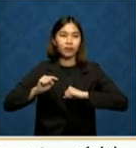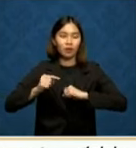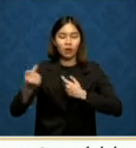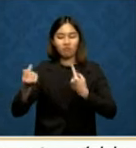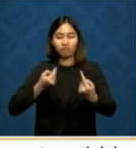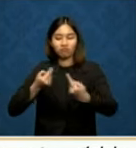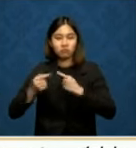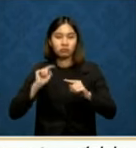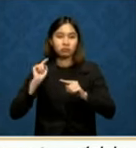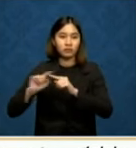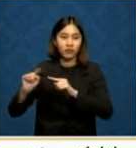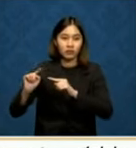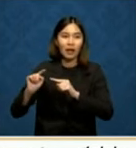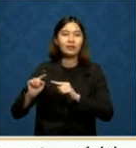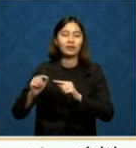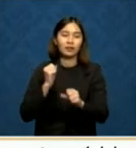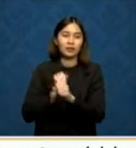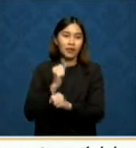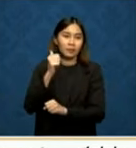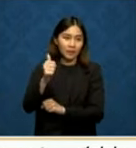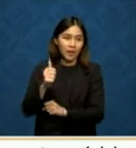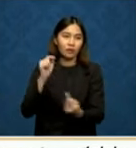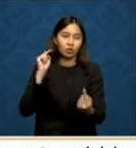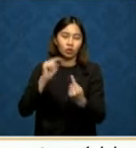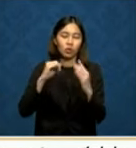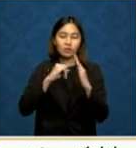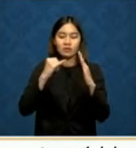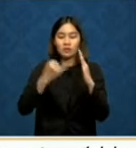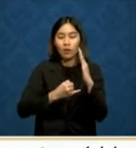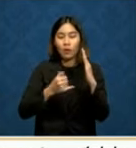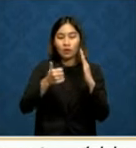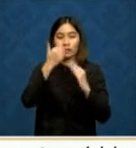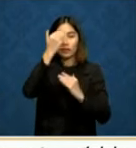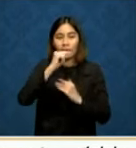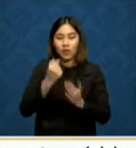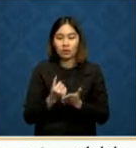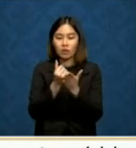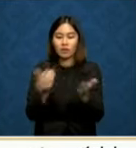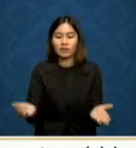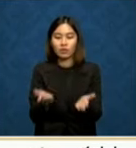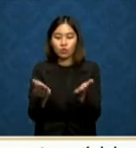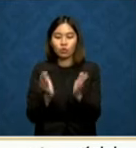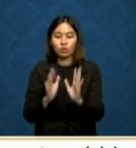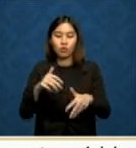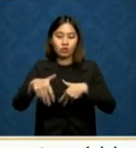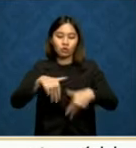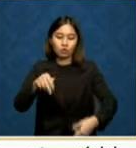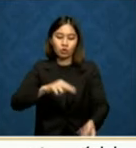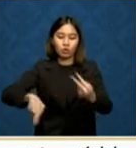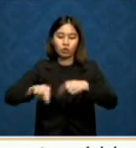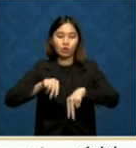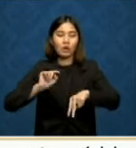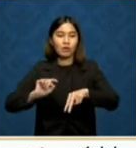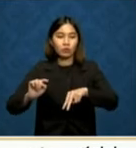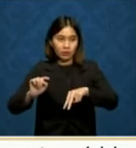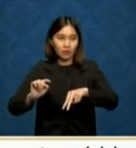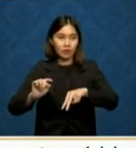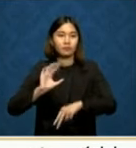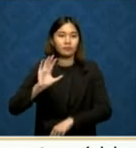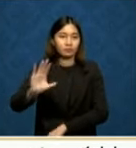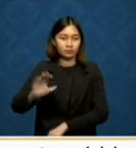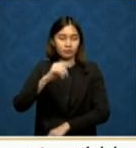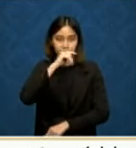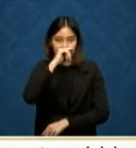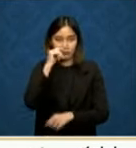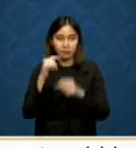ร้เรีนนั้นเนี่ ก็จะไปอัตโนมัิที่หนวยงานประจำจัหวดเพื่ให้เขาได้สับสนุณผู้บริโภค ในพื้นที่ ที่เป็พื้นทของ เข